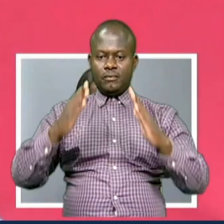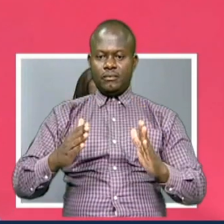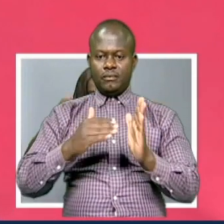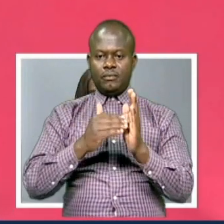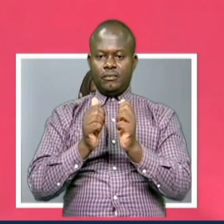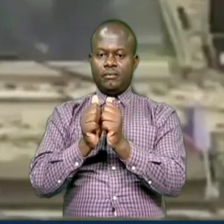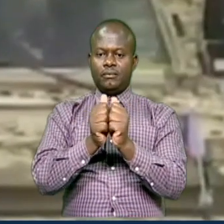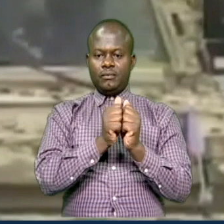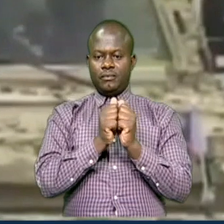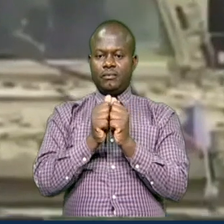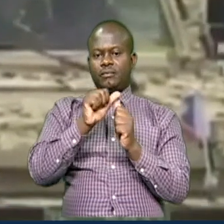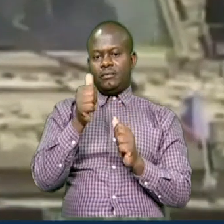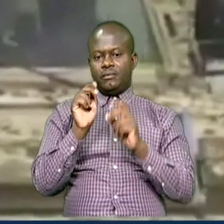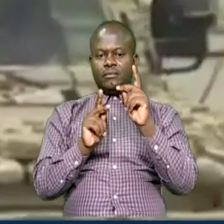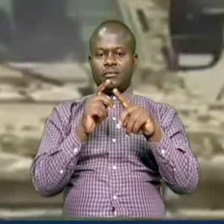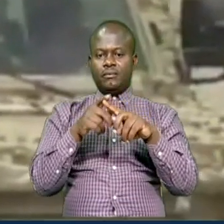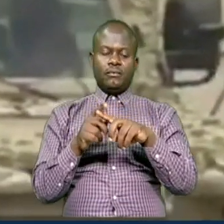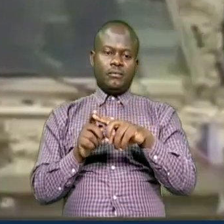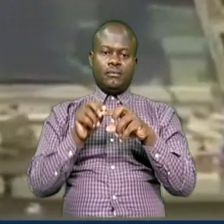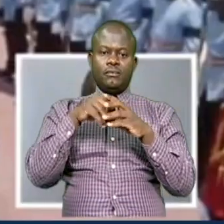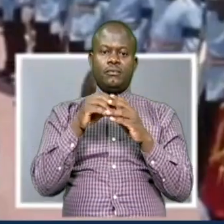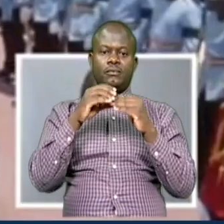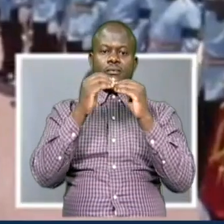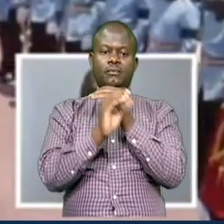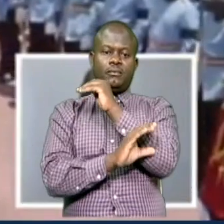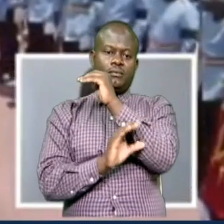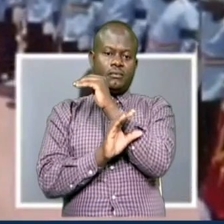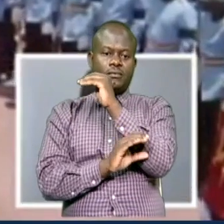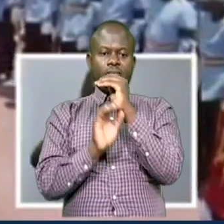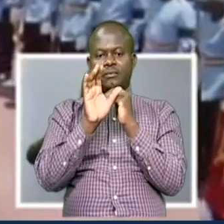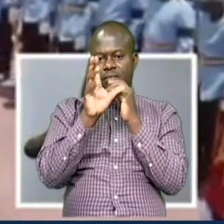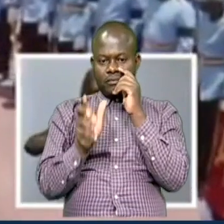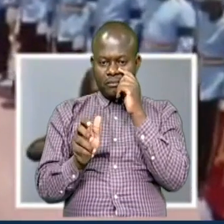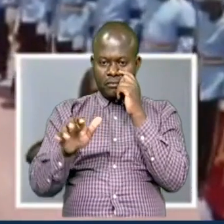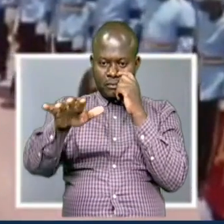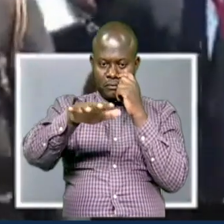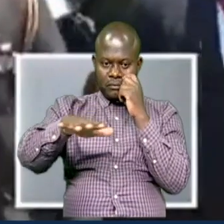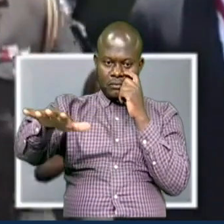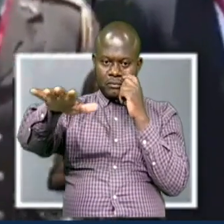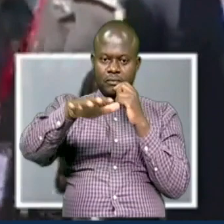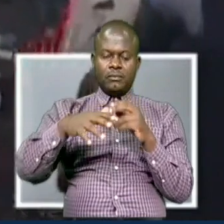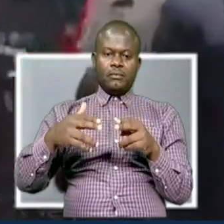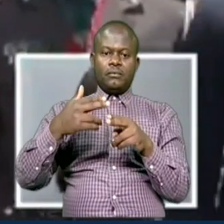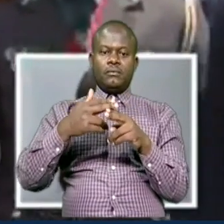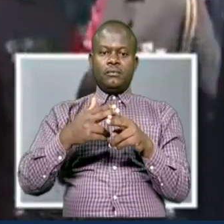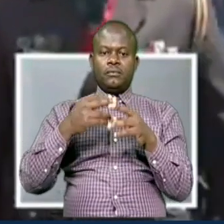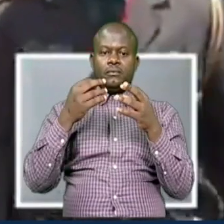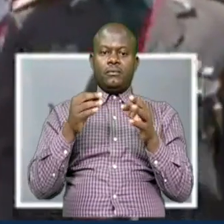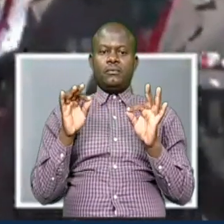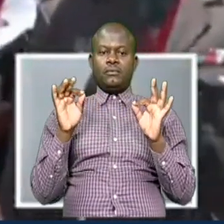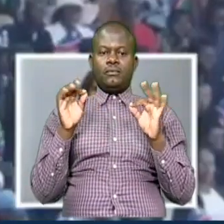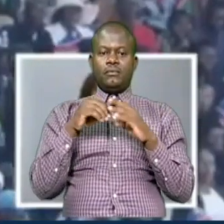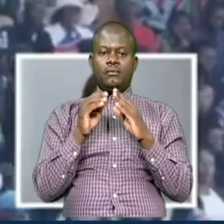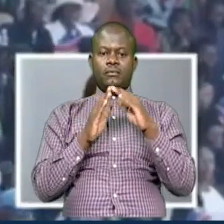ndetse n'abandi bantu banyuranye harimo n'abayobozi b'ibihugu by'Afrika kuri stade yitiriwe ubwigenge mu